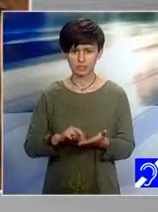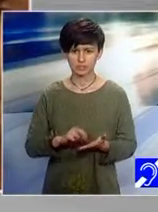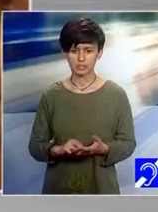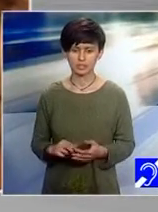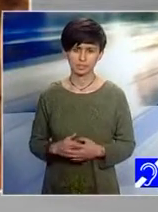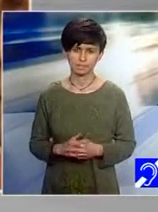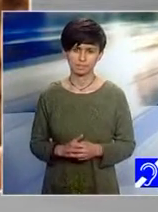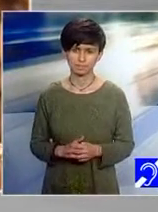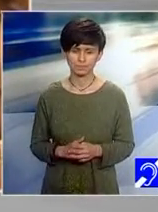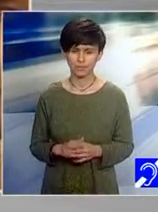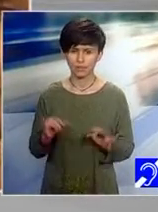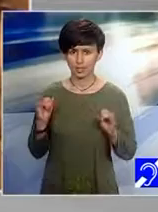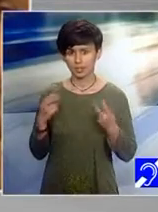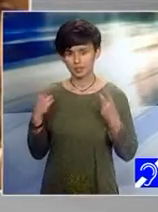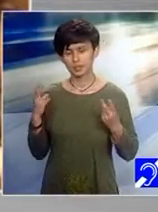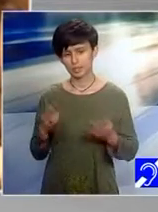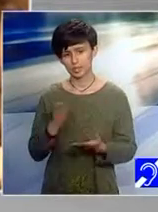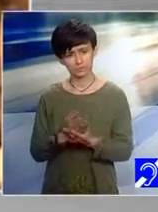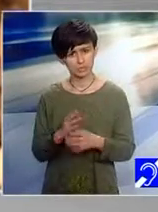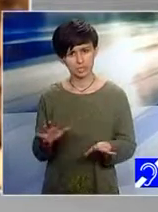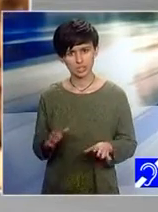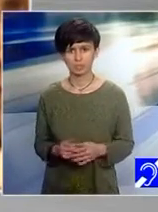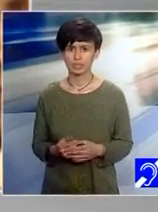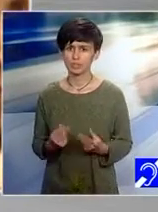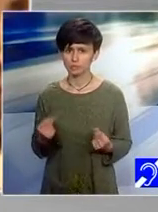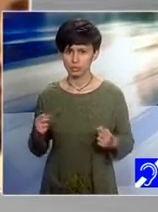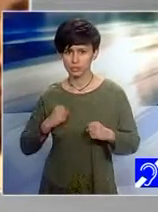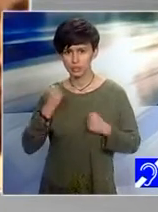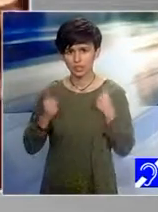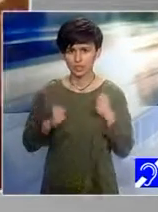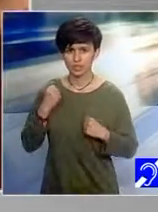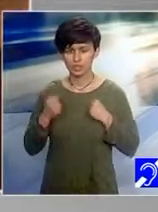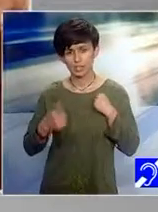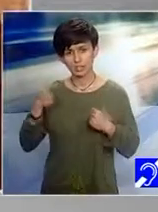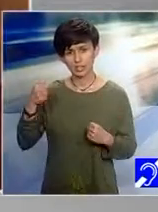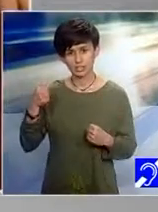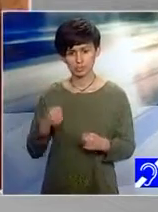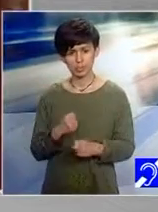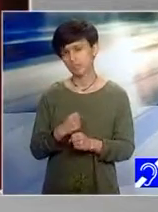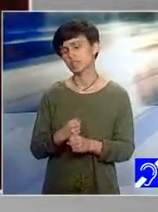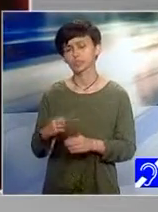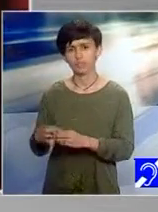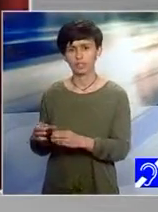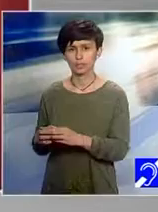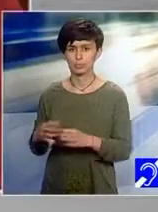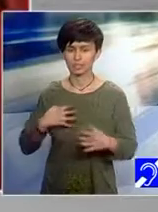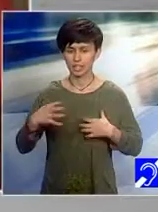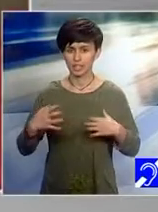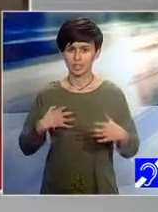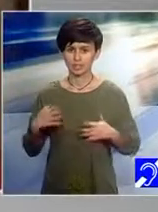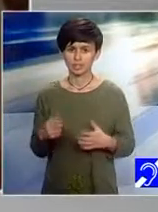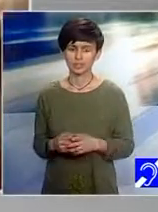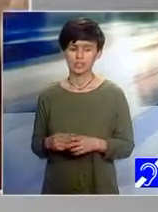Songot. Evenimentul s-a încheiat cu un regal de dansuri armenești, interpretate de formațiile artistice ale